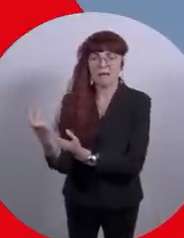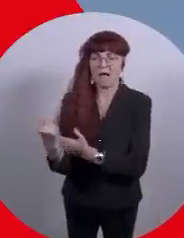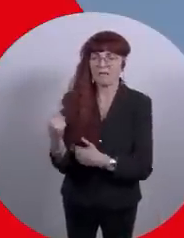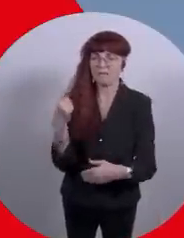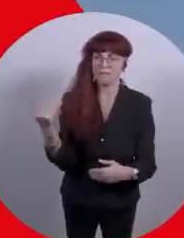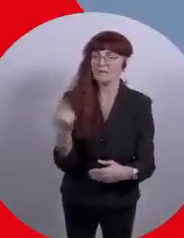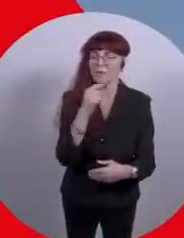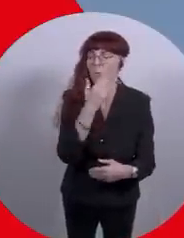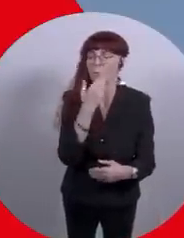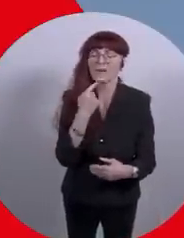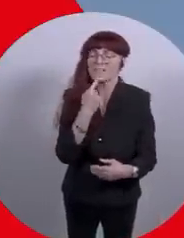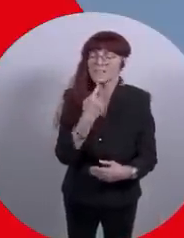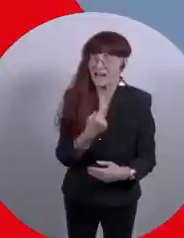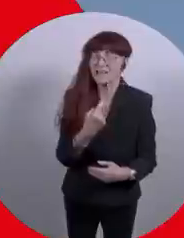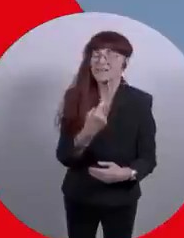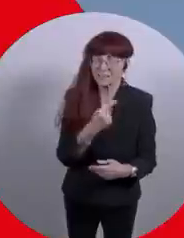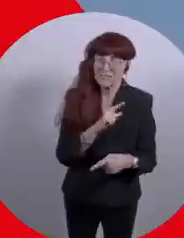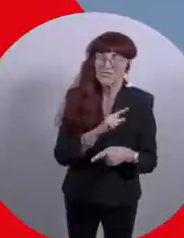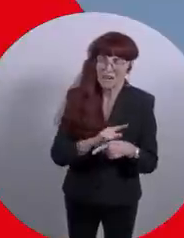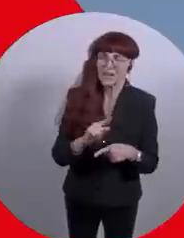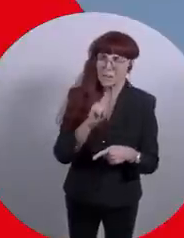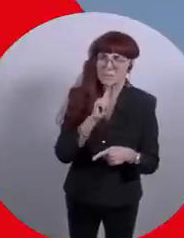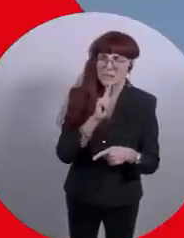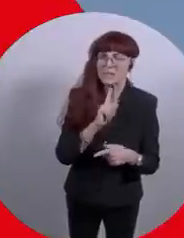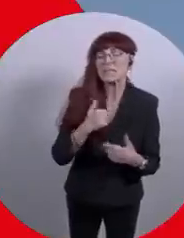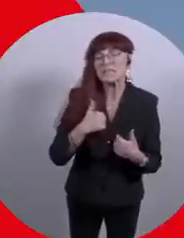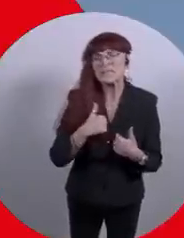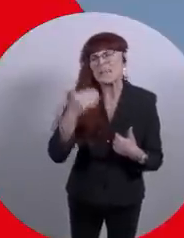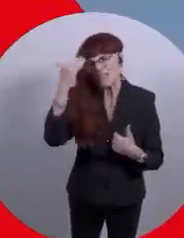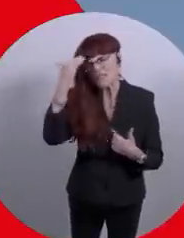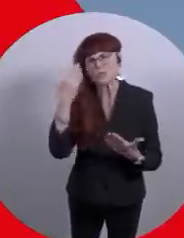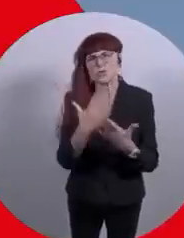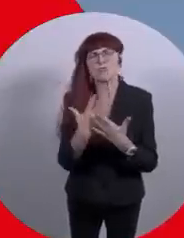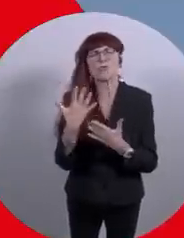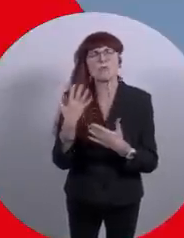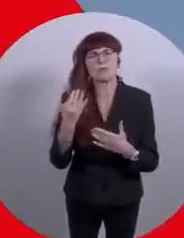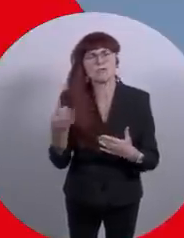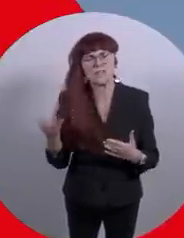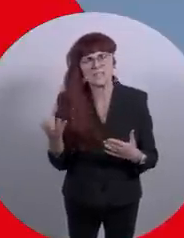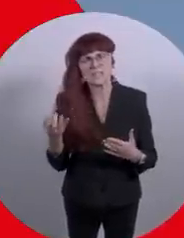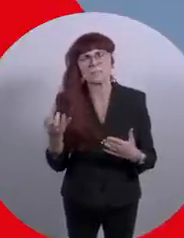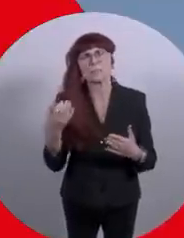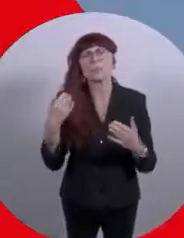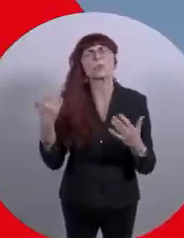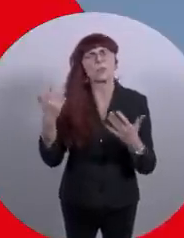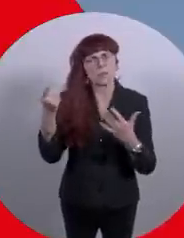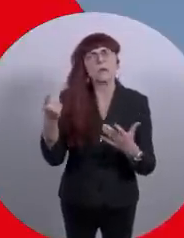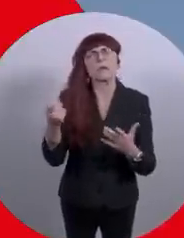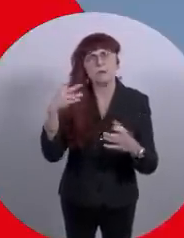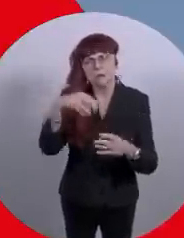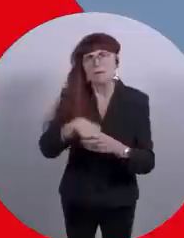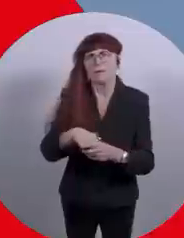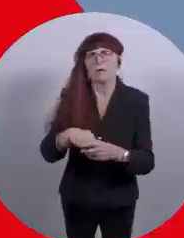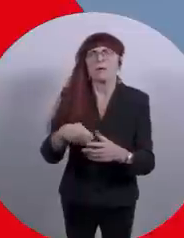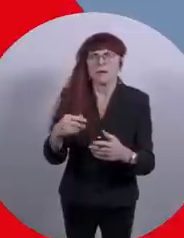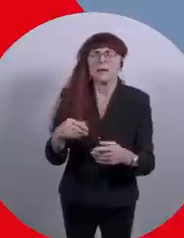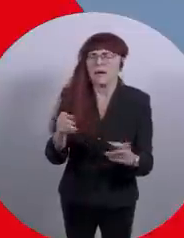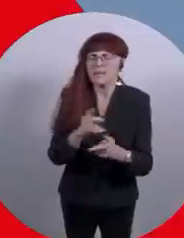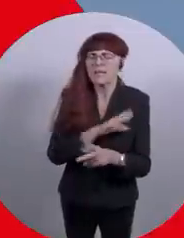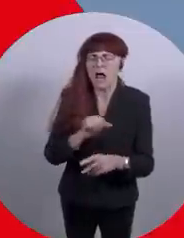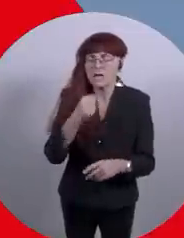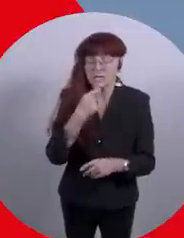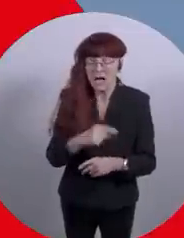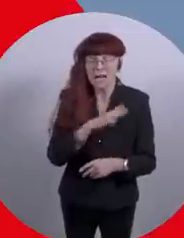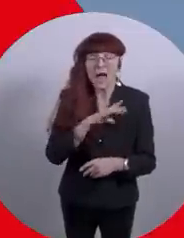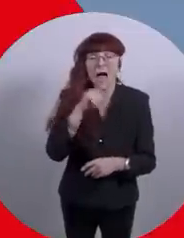alles unter aber vergessen wir nicht dass wir diese Leute mitnehmen müssen dass darin das kreative